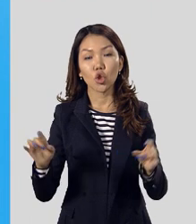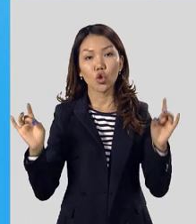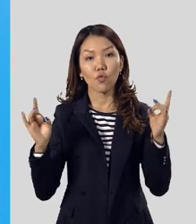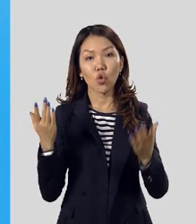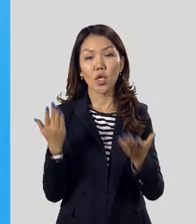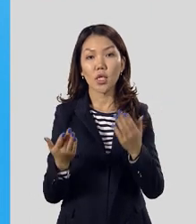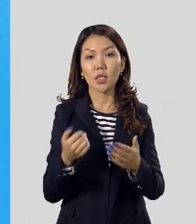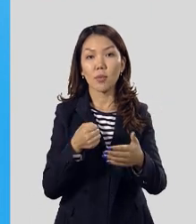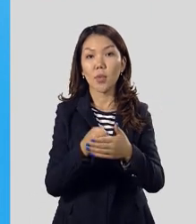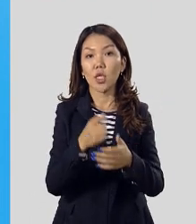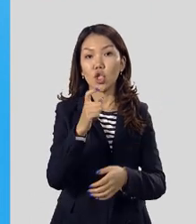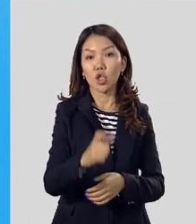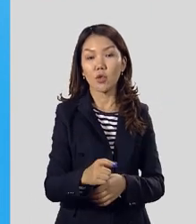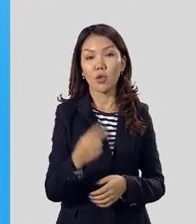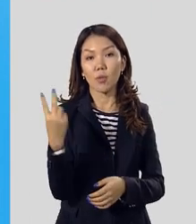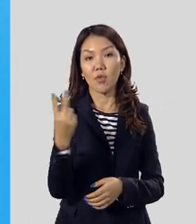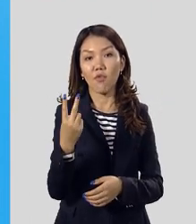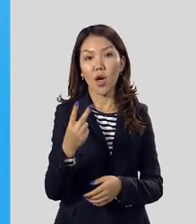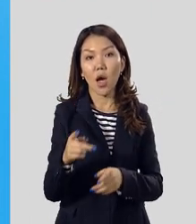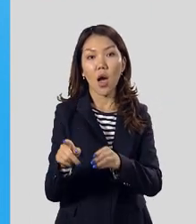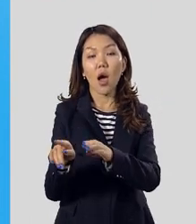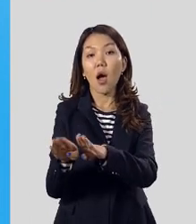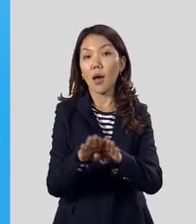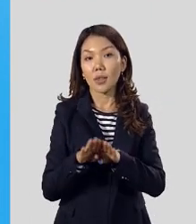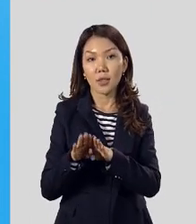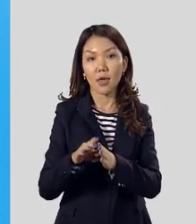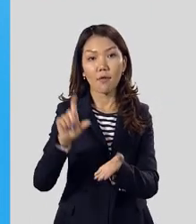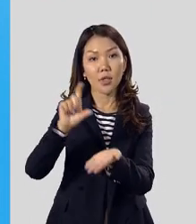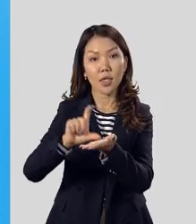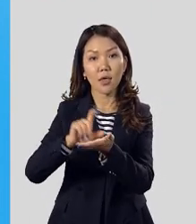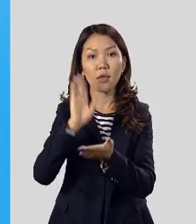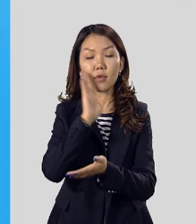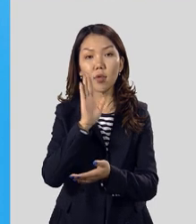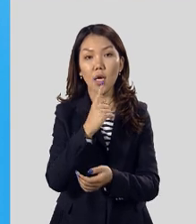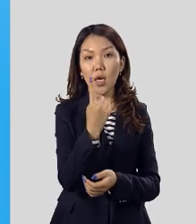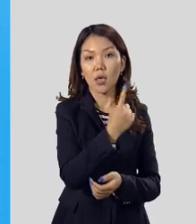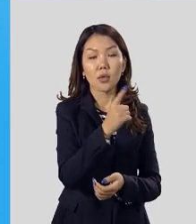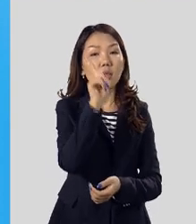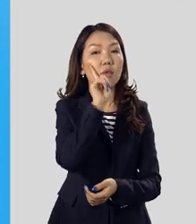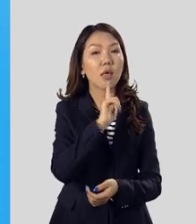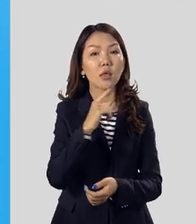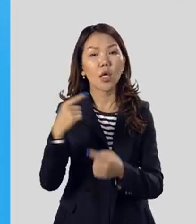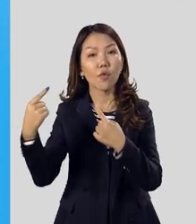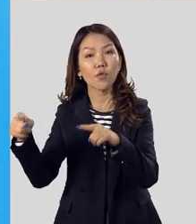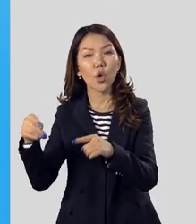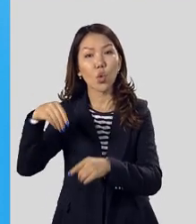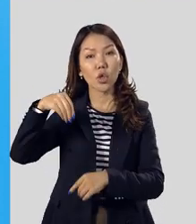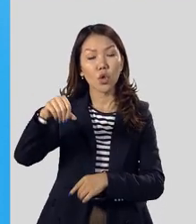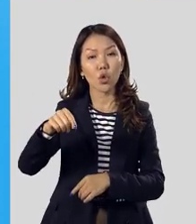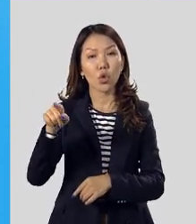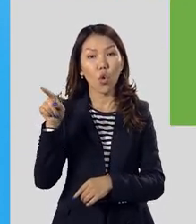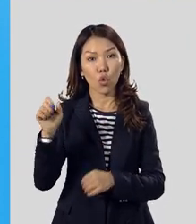поставить 2 одинаковых стакана с водой, со сладкой, а второй с соленой, то он